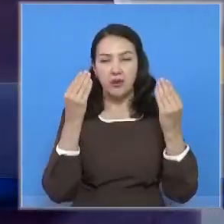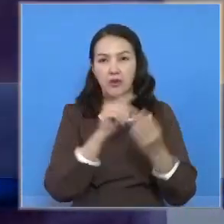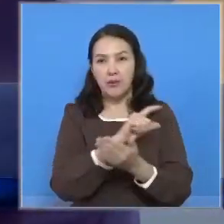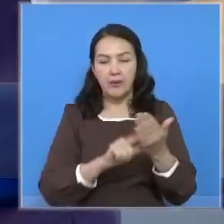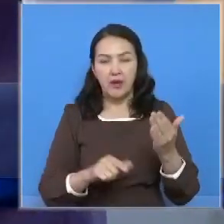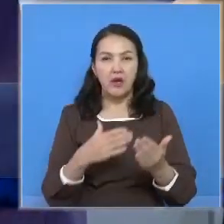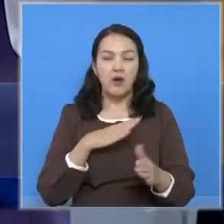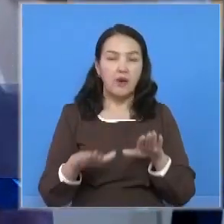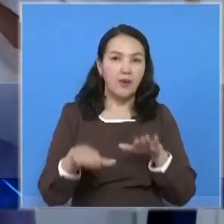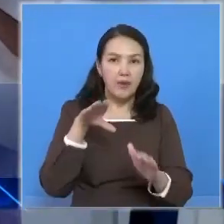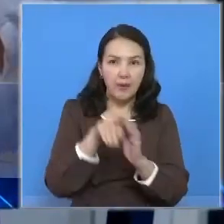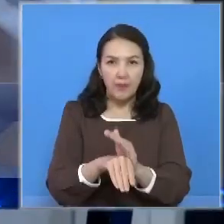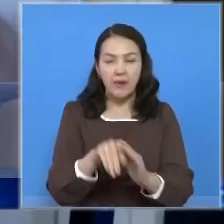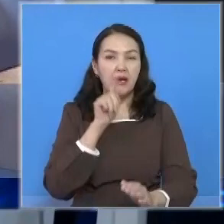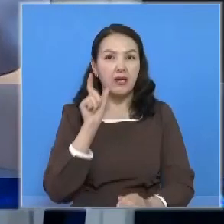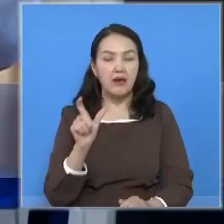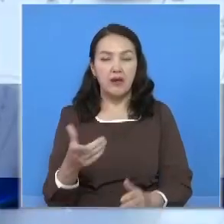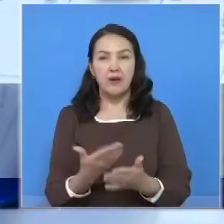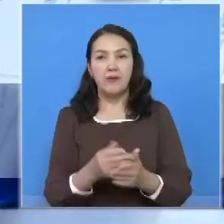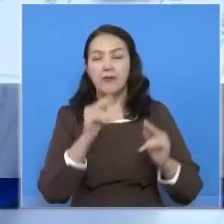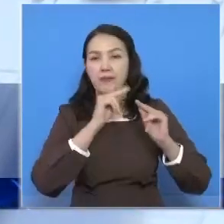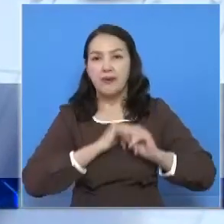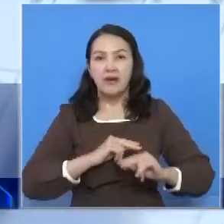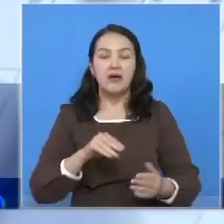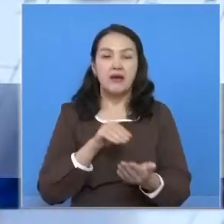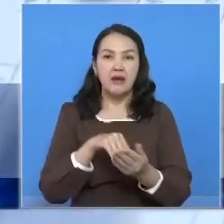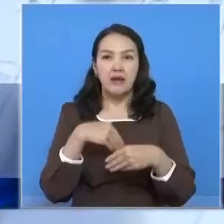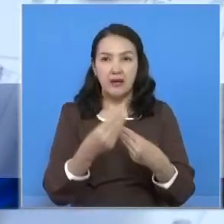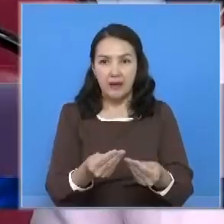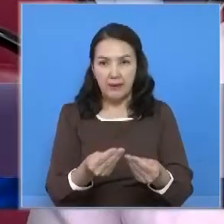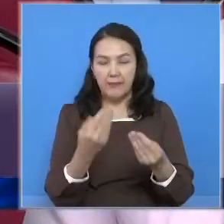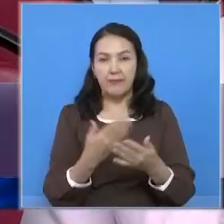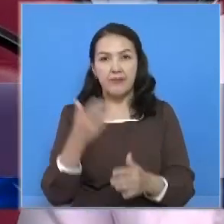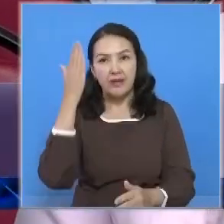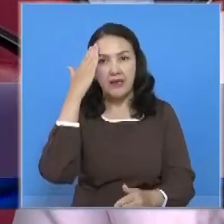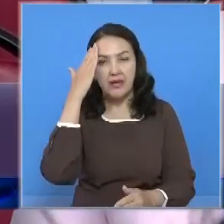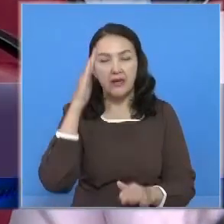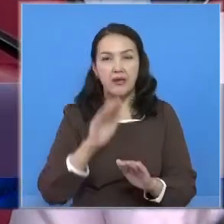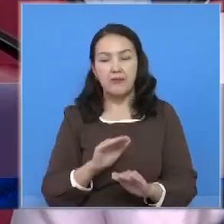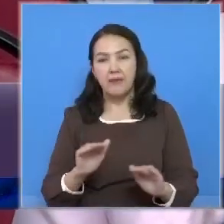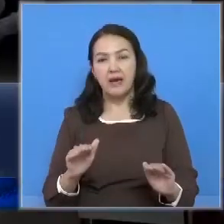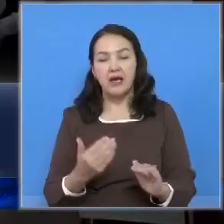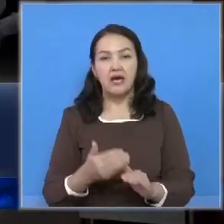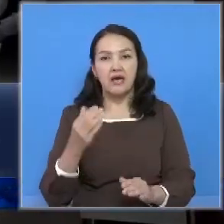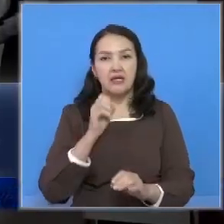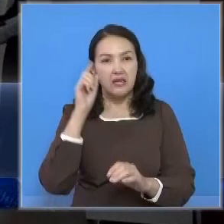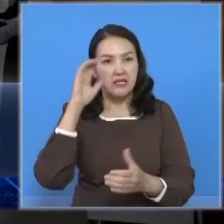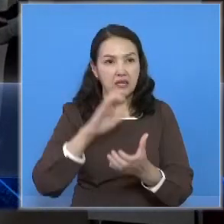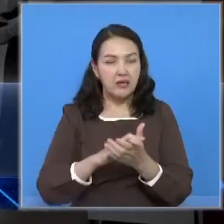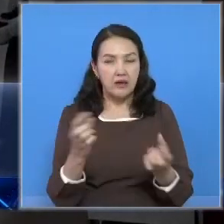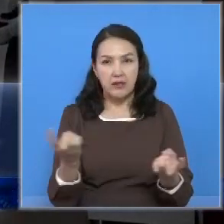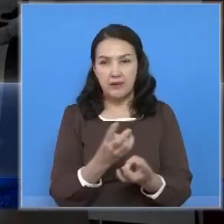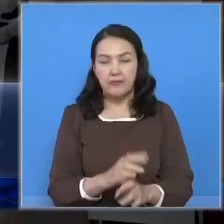өнеріне салмақ қосқысы келетін жас өрендердің еңбегіне баға берді. Нағыз таланттарды тануға тырысты. Жарыста